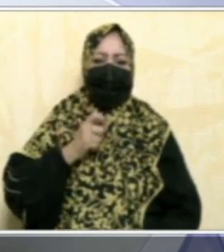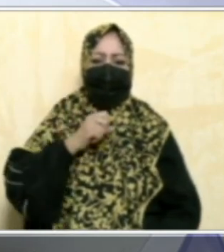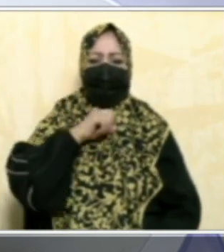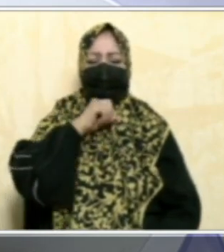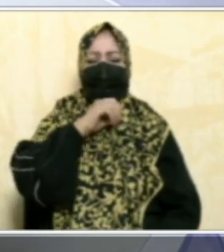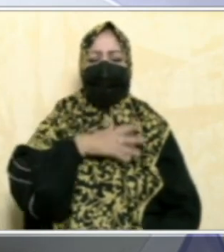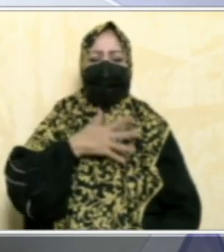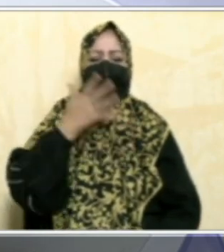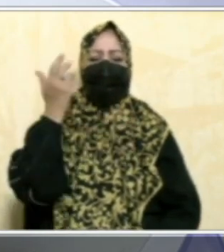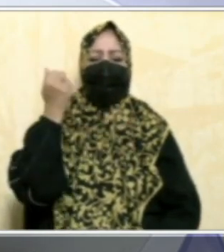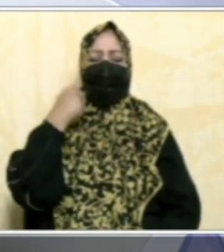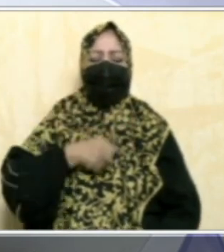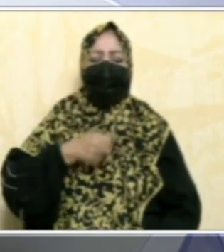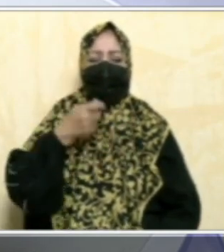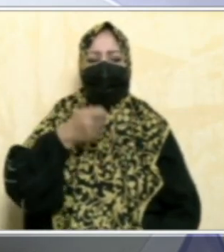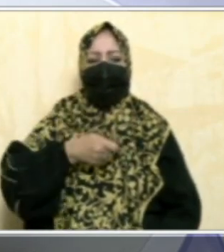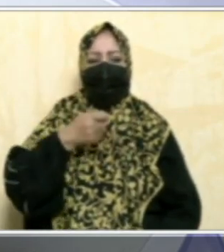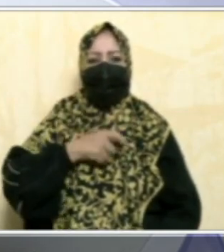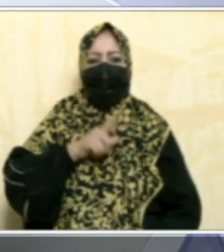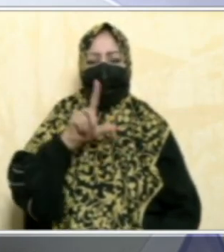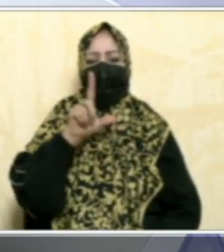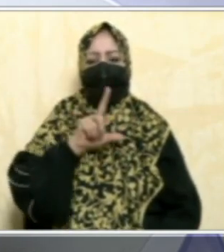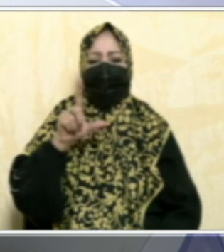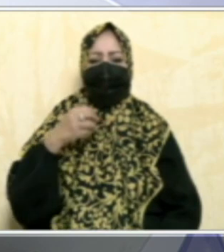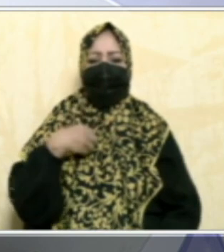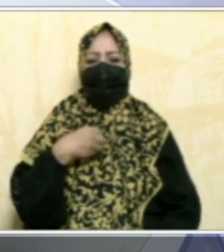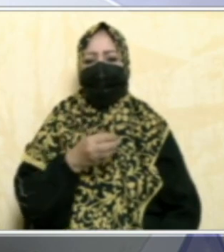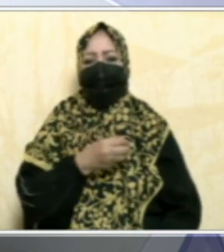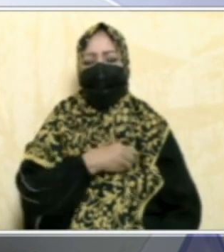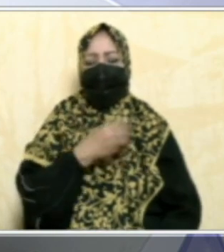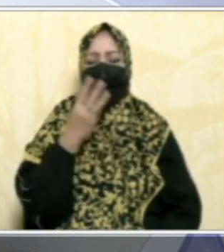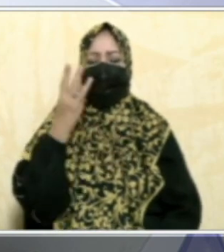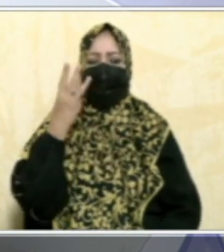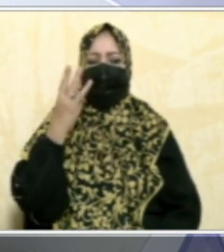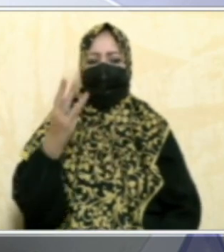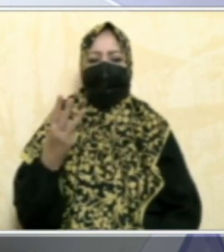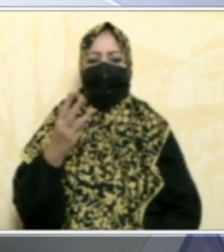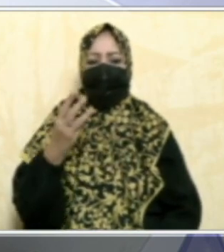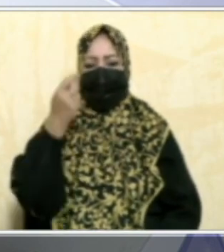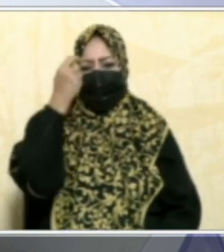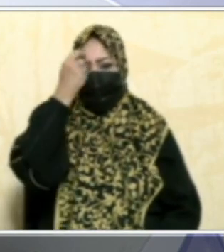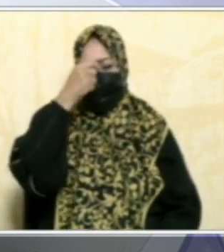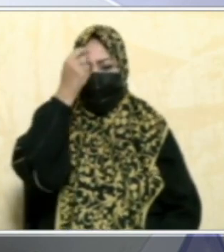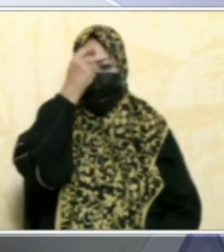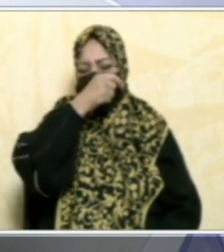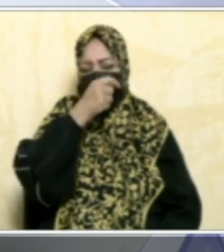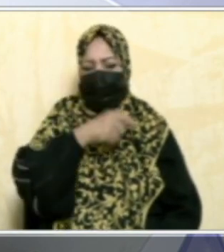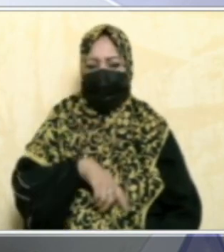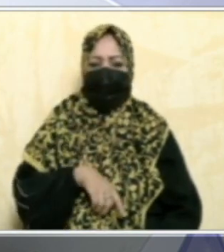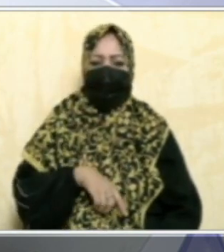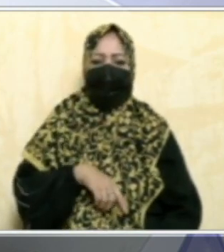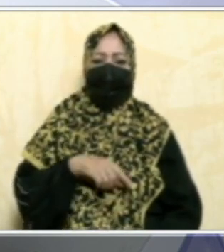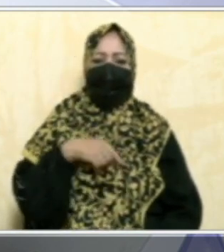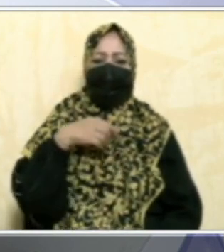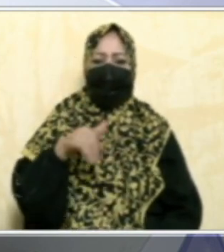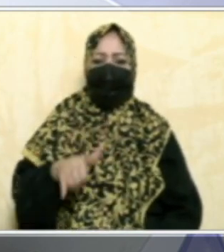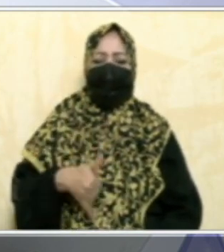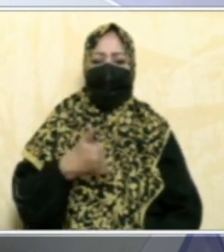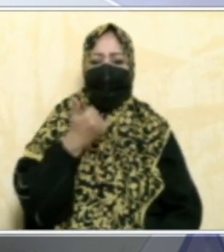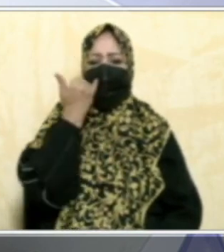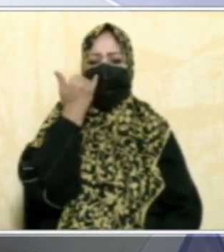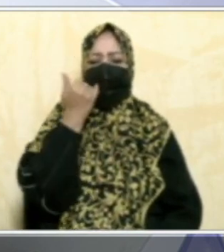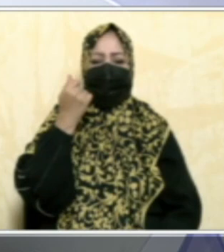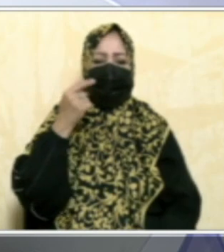الشفاء ففي ثلاثة: شرطة محجم، وشربة عسل، وكية نار، إما الكي بالنار أو